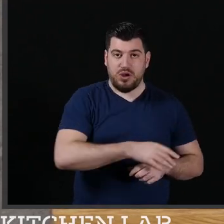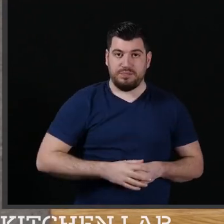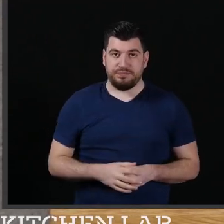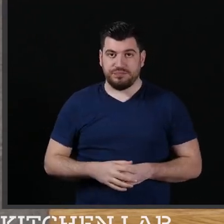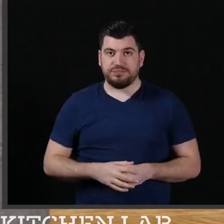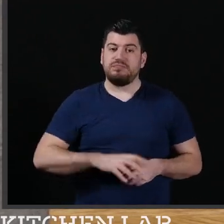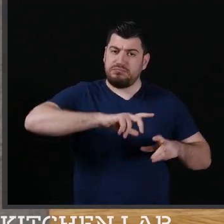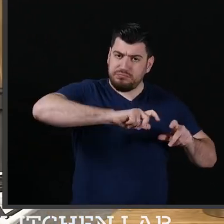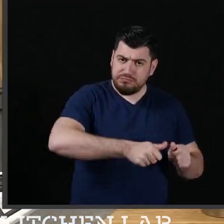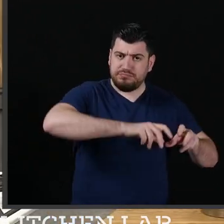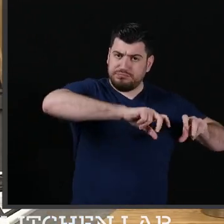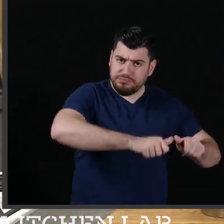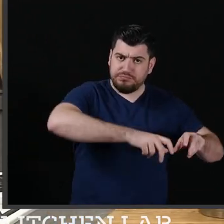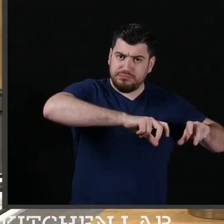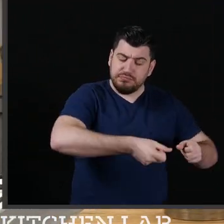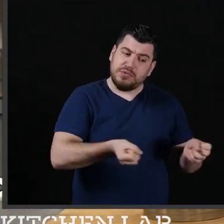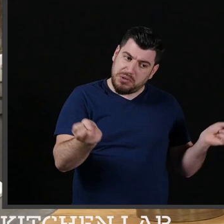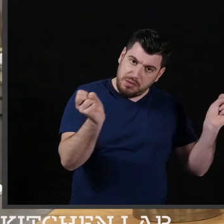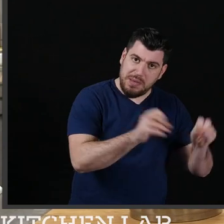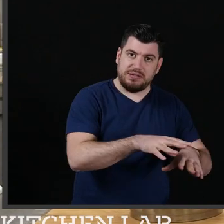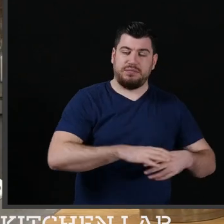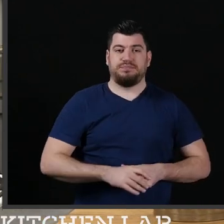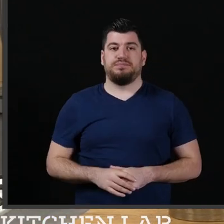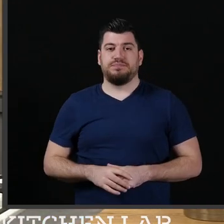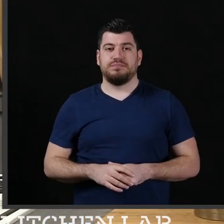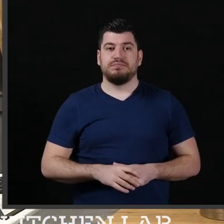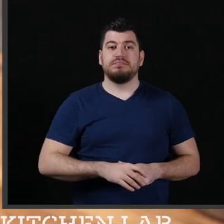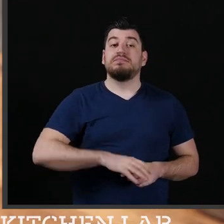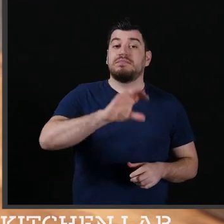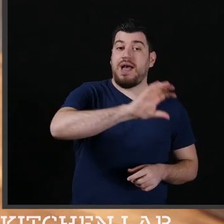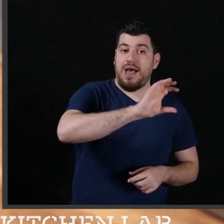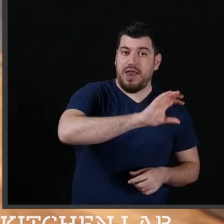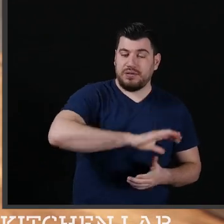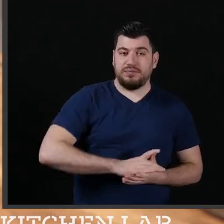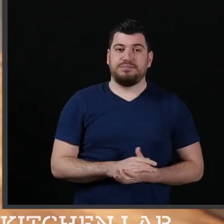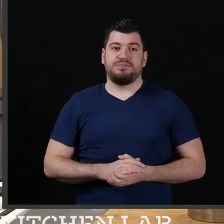και αυτό το βάζουμε μέσα. Τώρα, αλάτι.